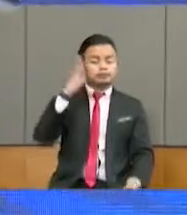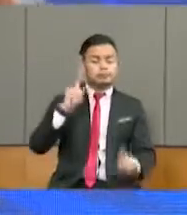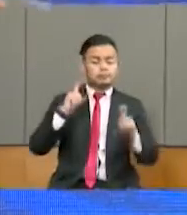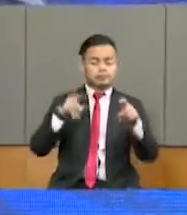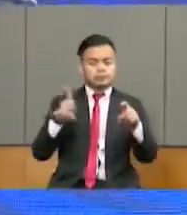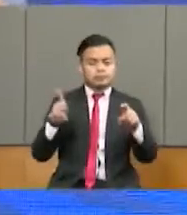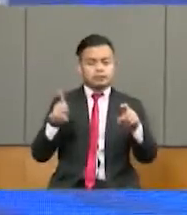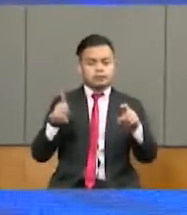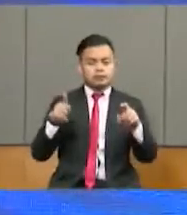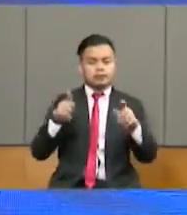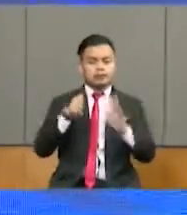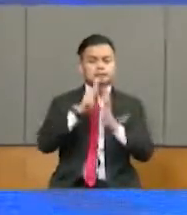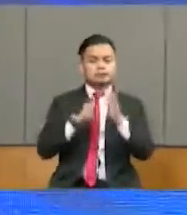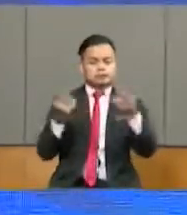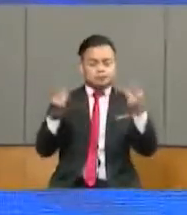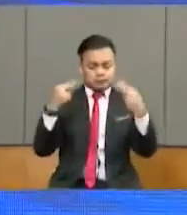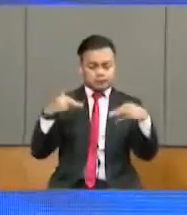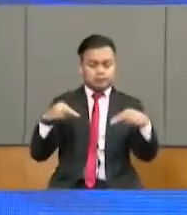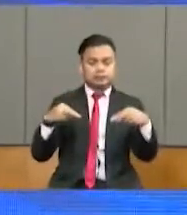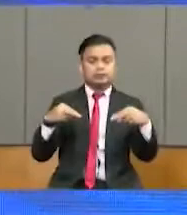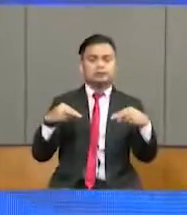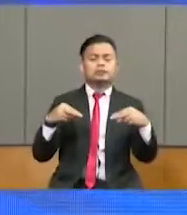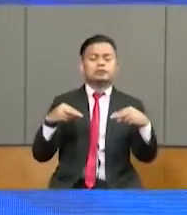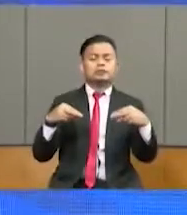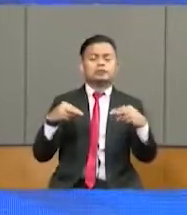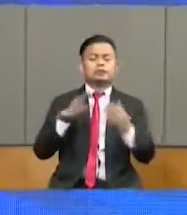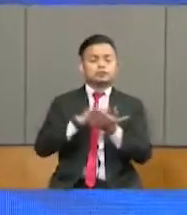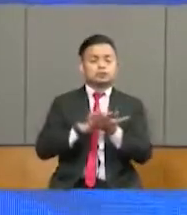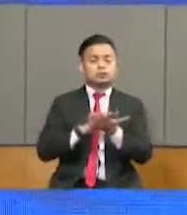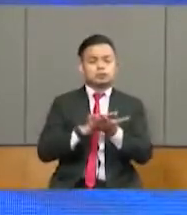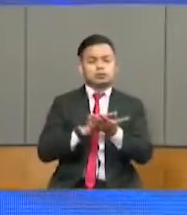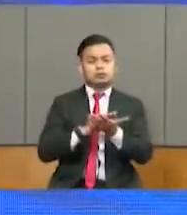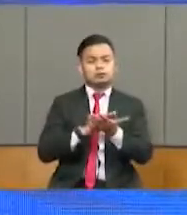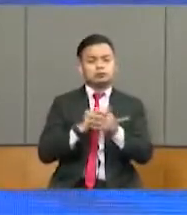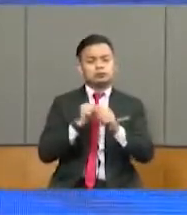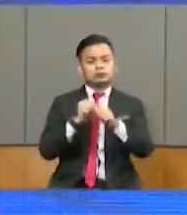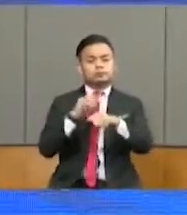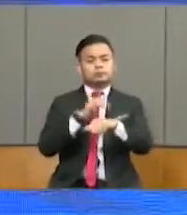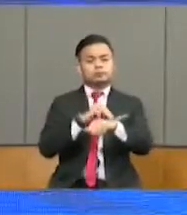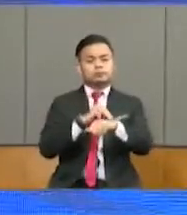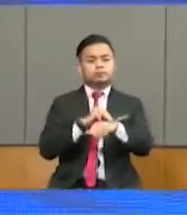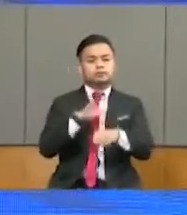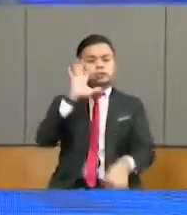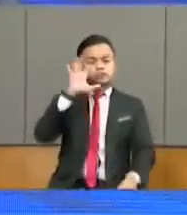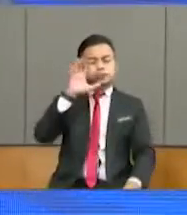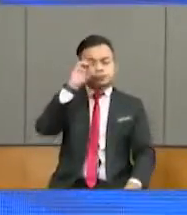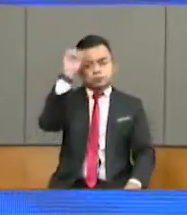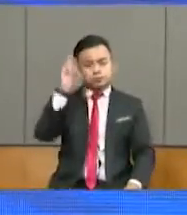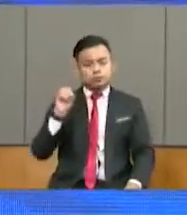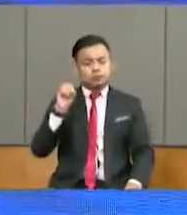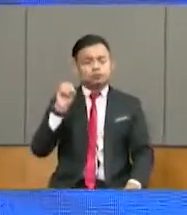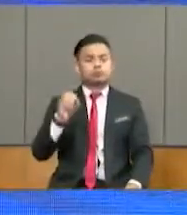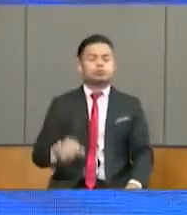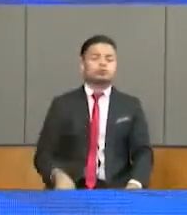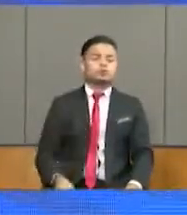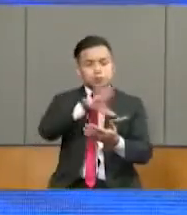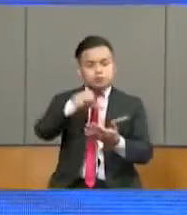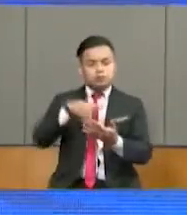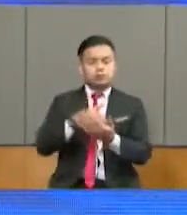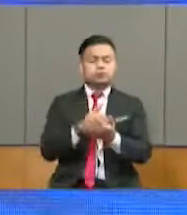kehadiran ke sekolah pada satu-satu masa adalah hanya 50% daripada enrolment